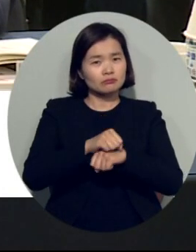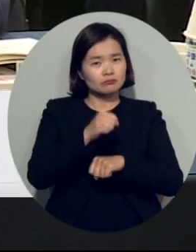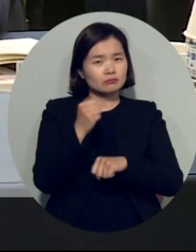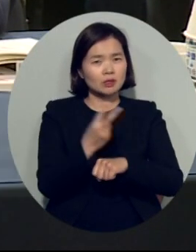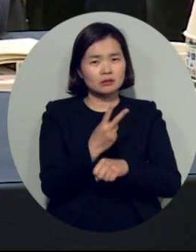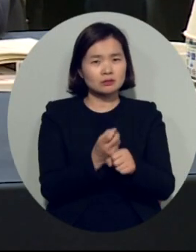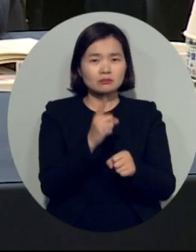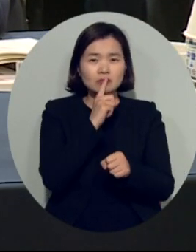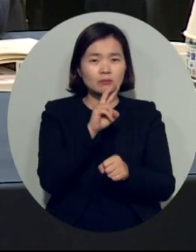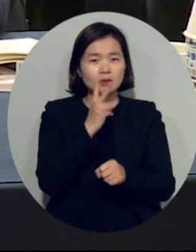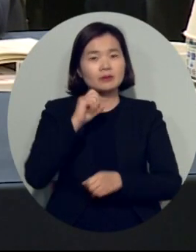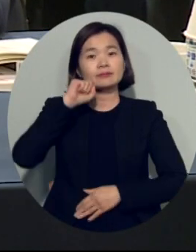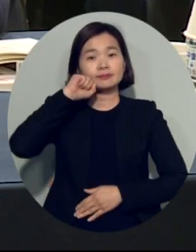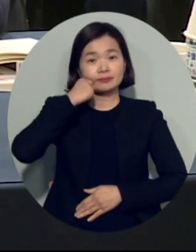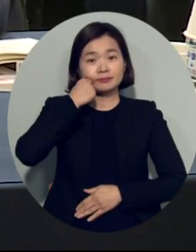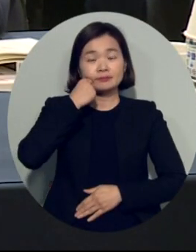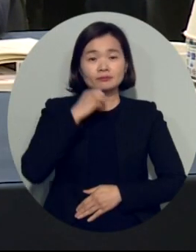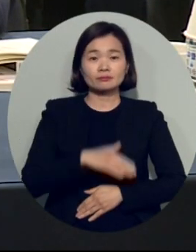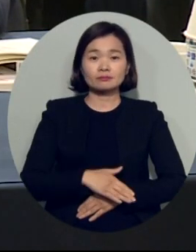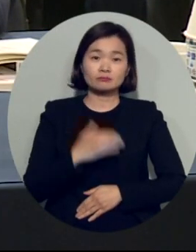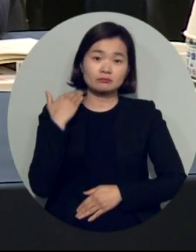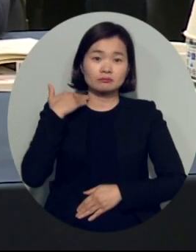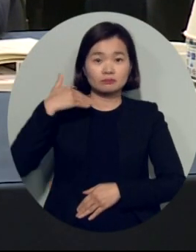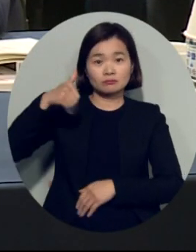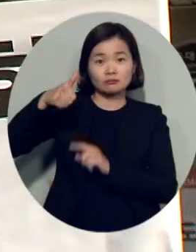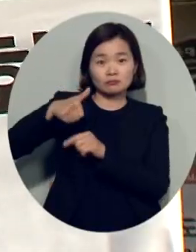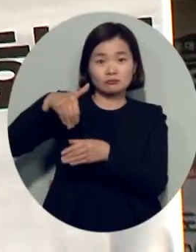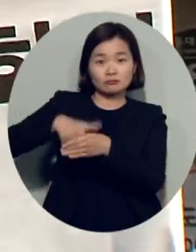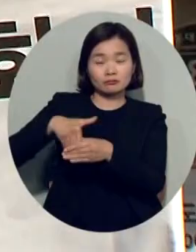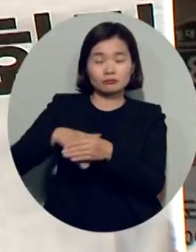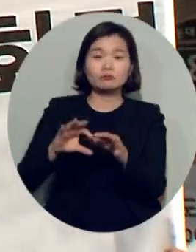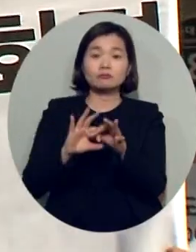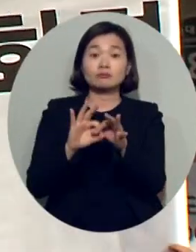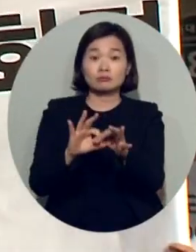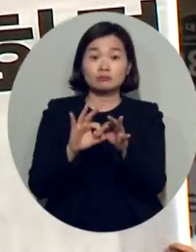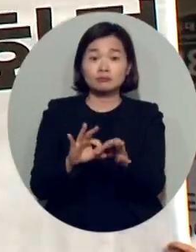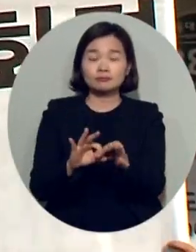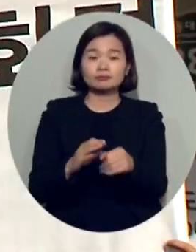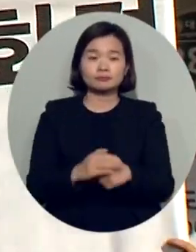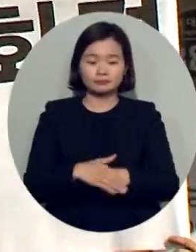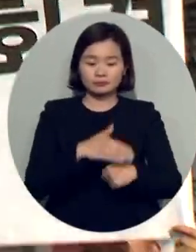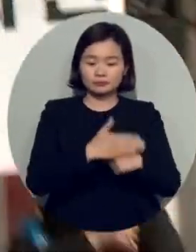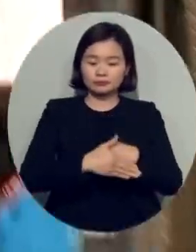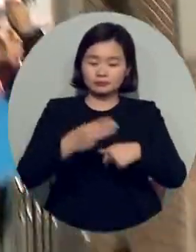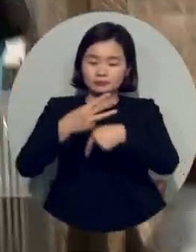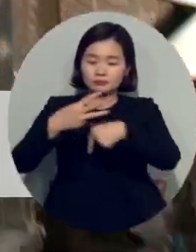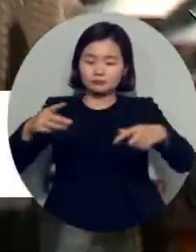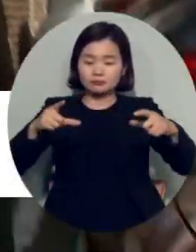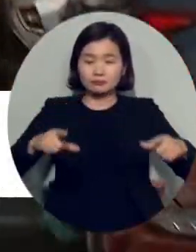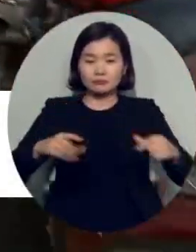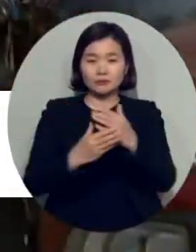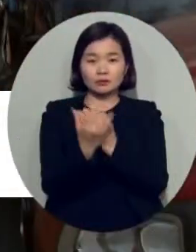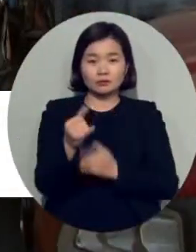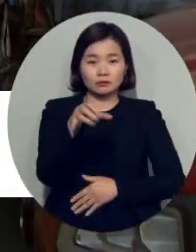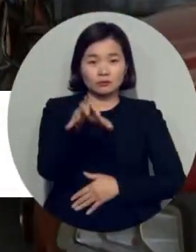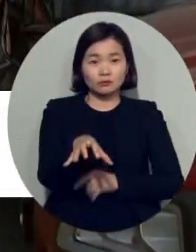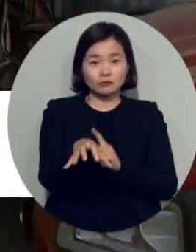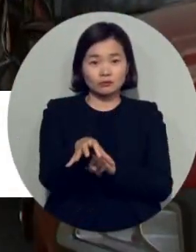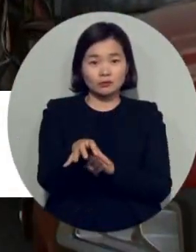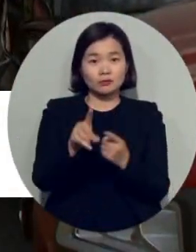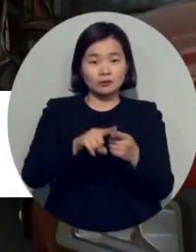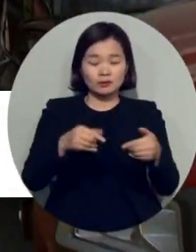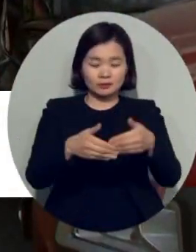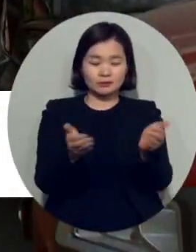보입니다. 불똥은 대선판으로 튀고 있습니다. 대구와 군의의 통합신공항 관련